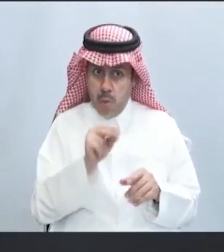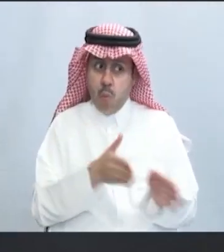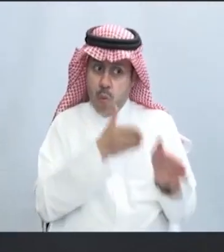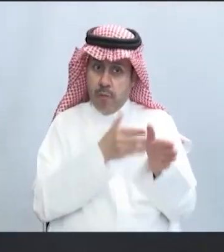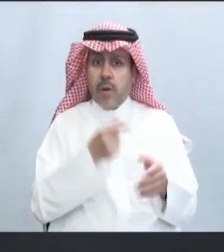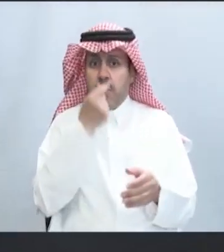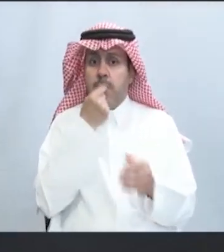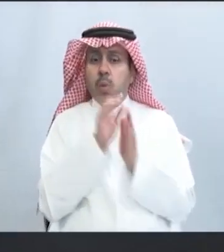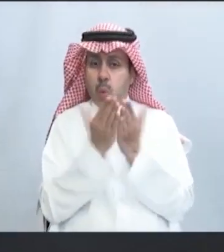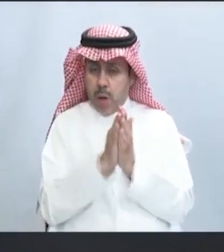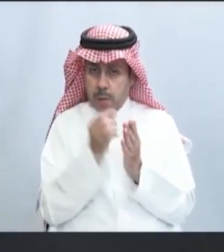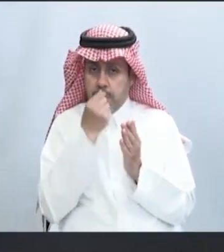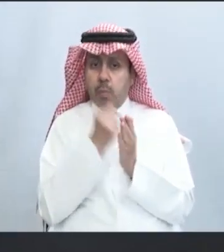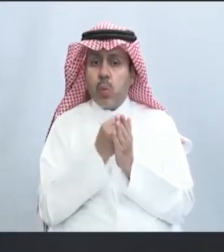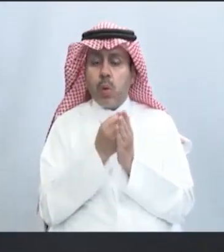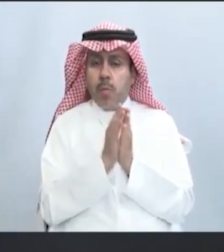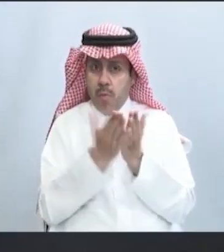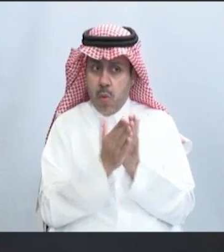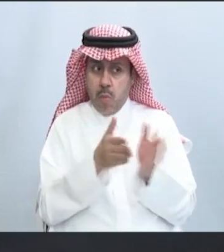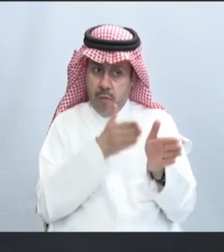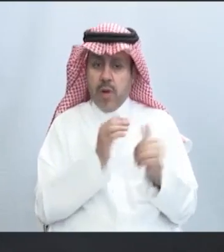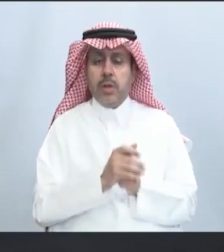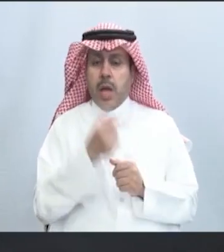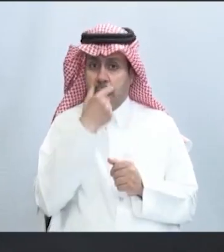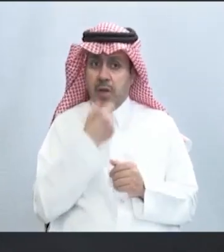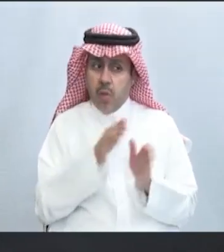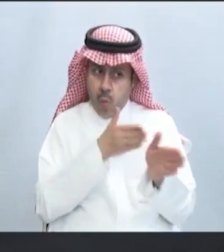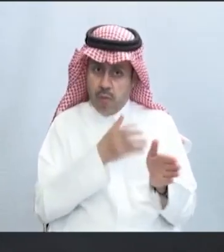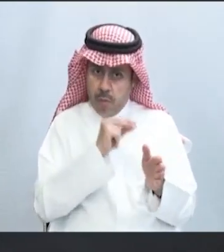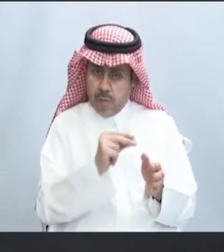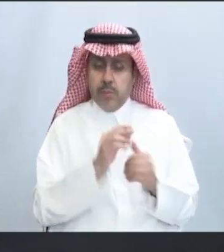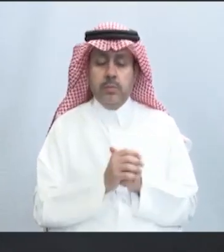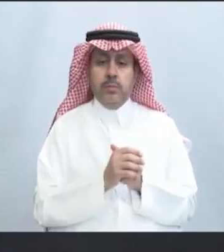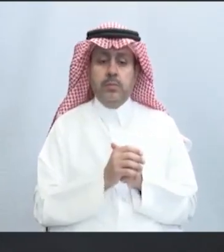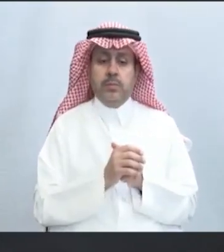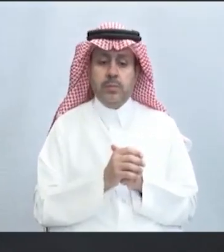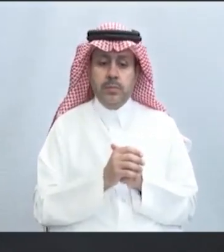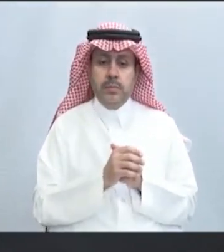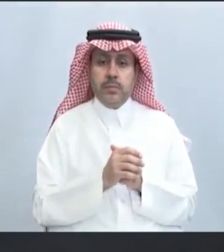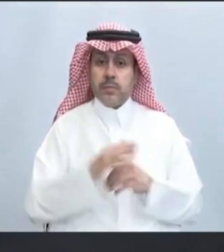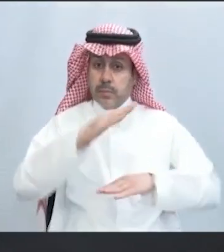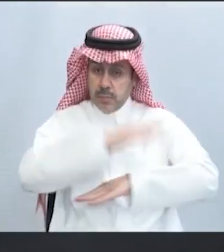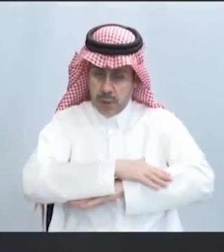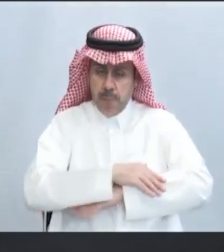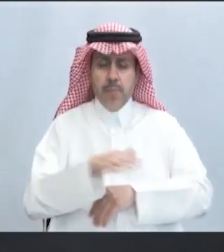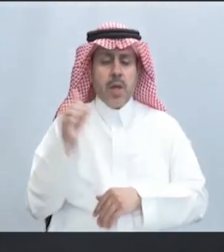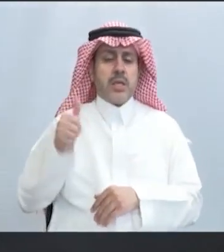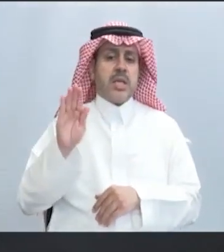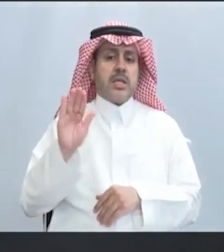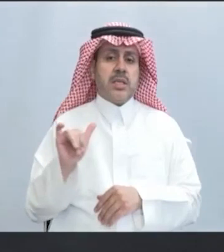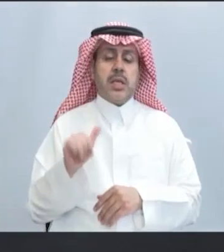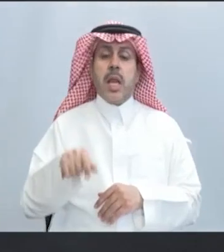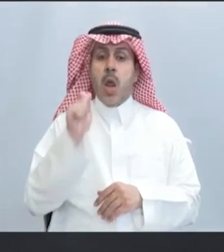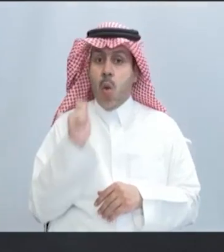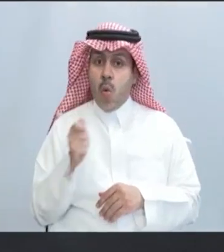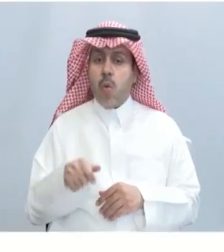والسنه وهذا هو في الماده الخامسه من نظام الاساسي للحكم لهذه البلاد المباركه